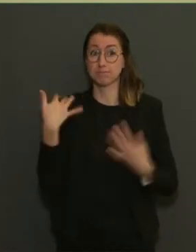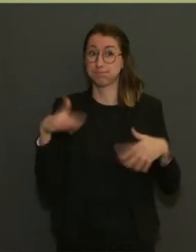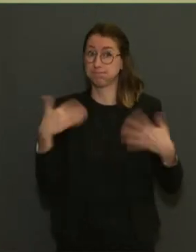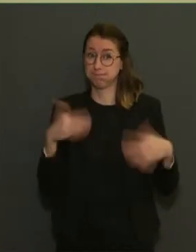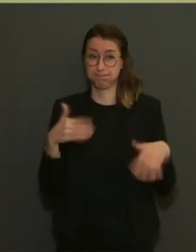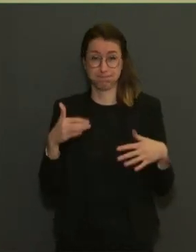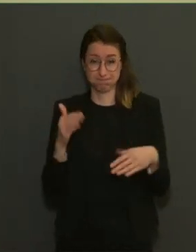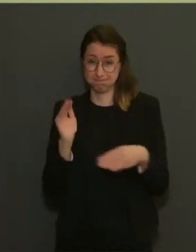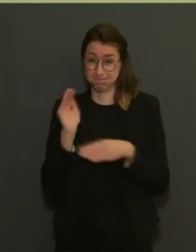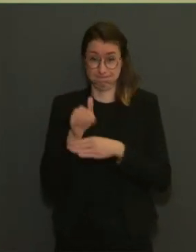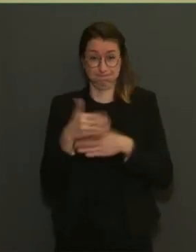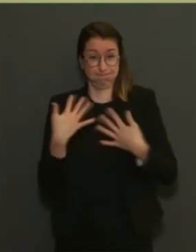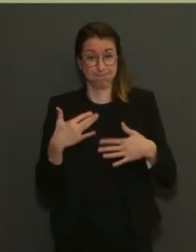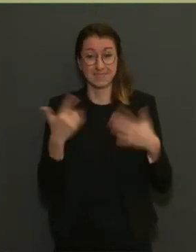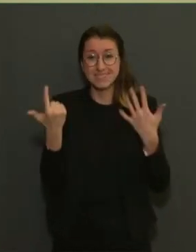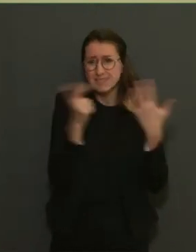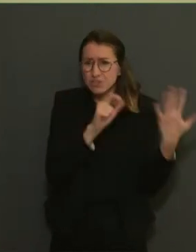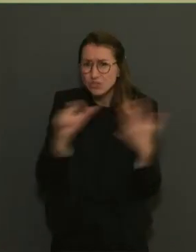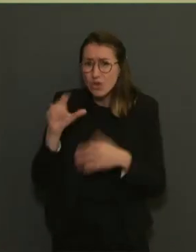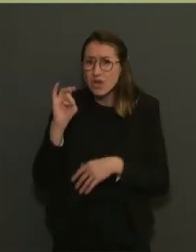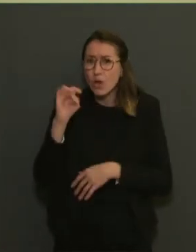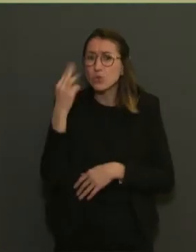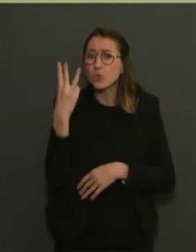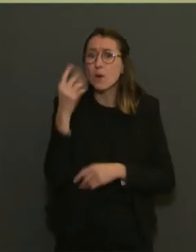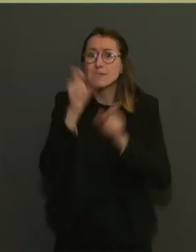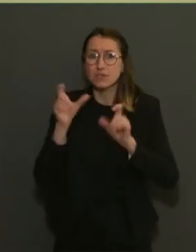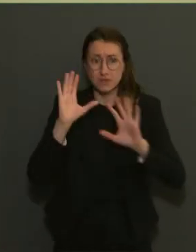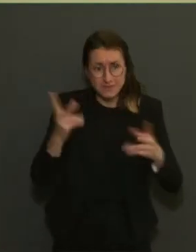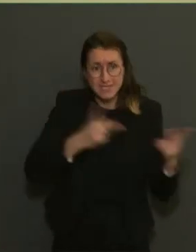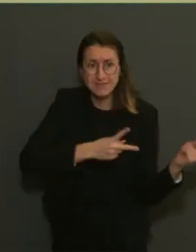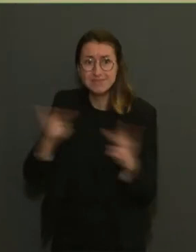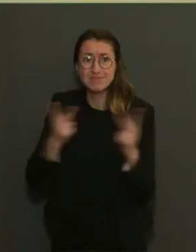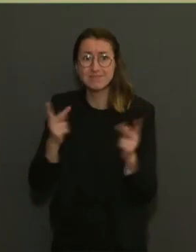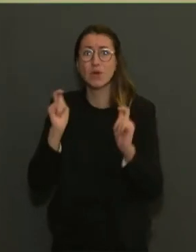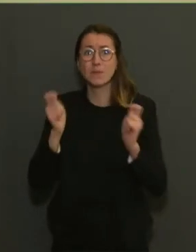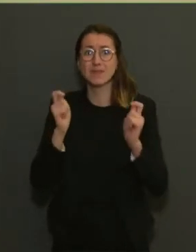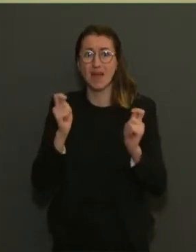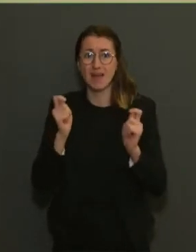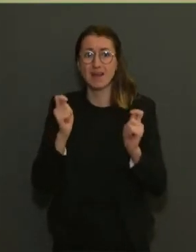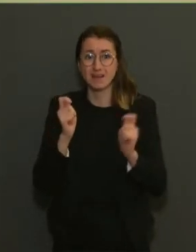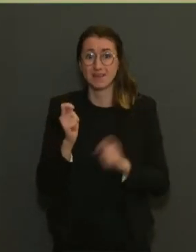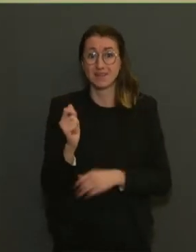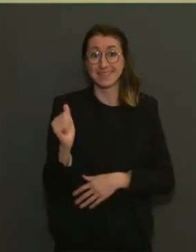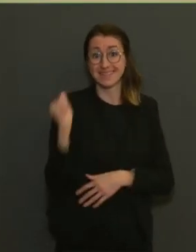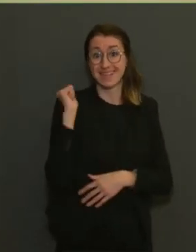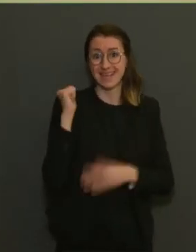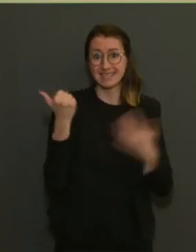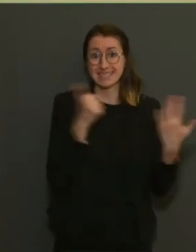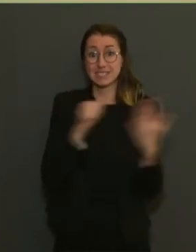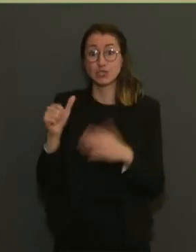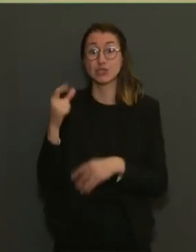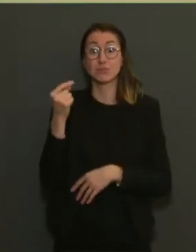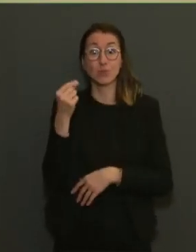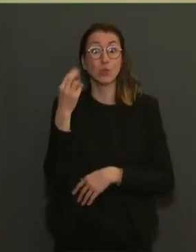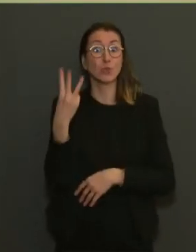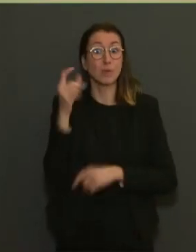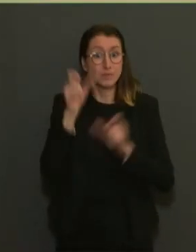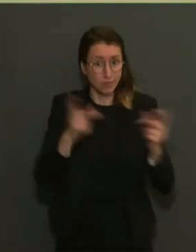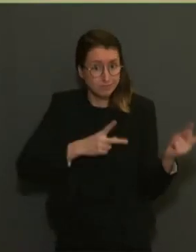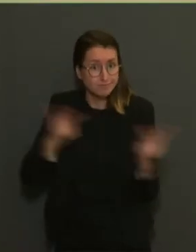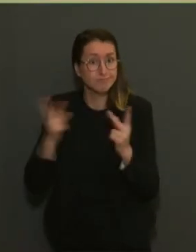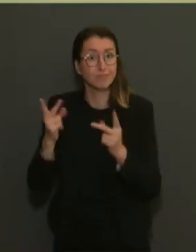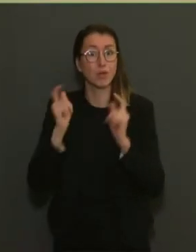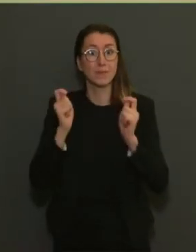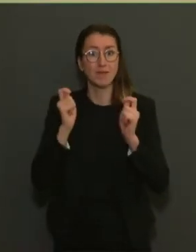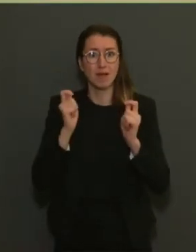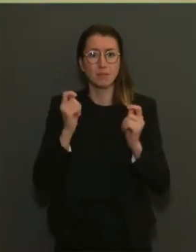avec hier, donc jeudi, 673 admissions. ceux-ci restent des chiffres supérieurs à ceux qu'on avait